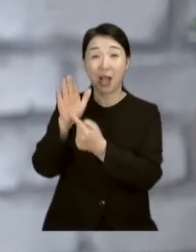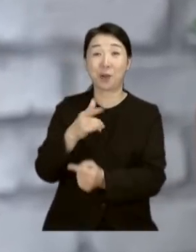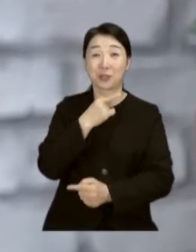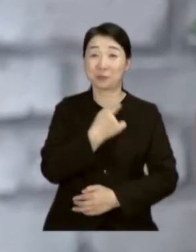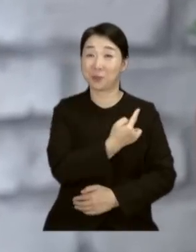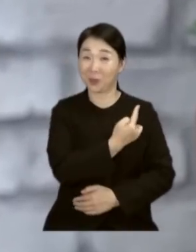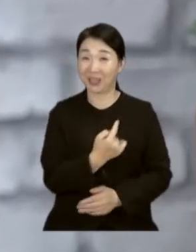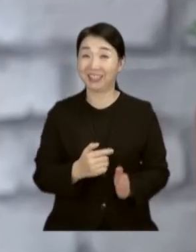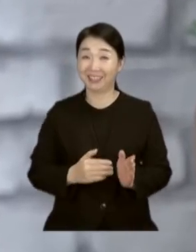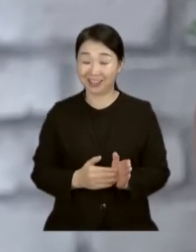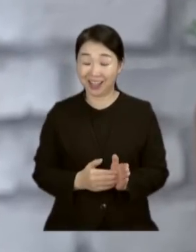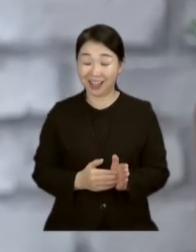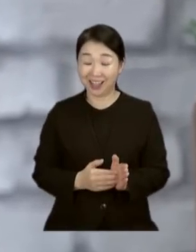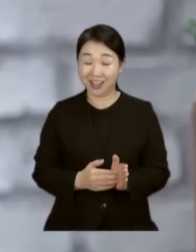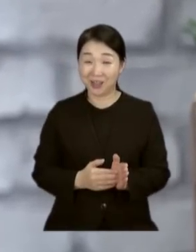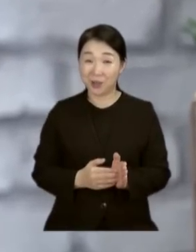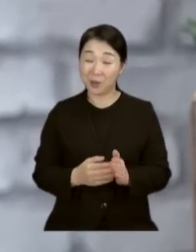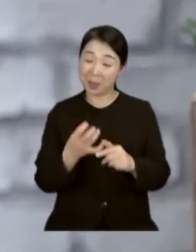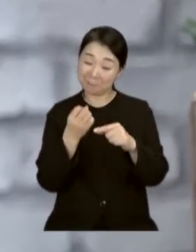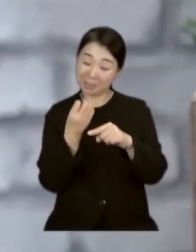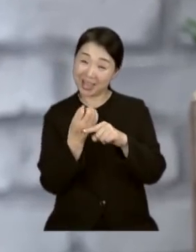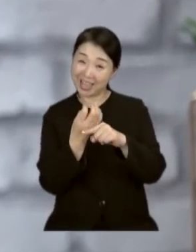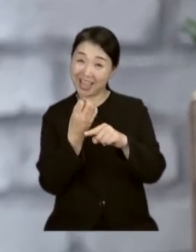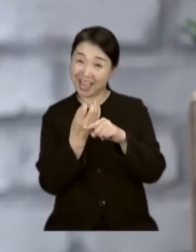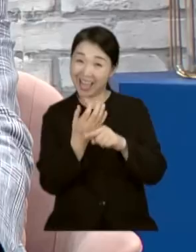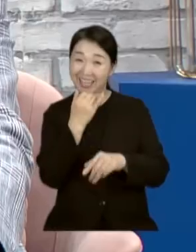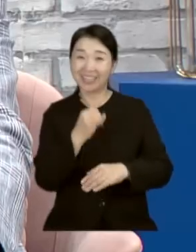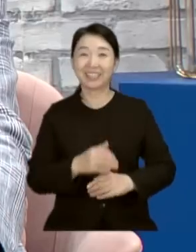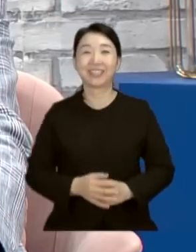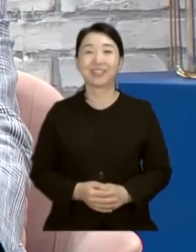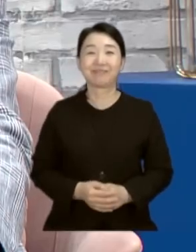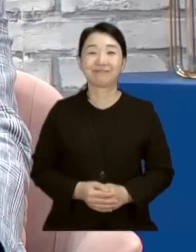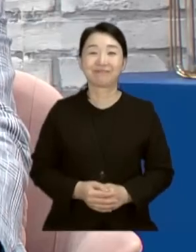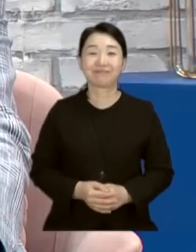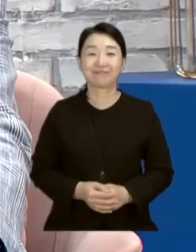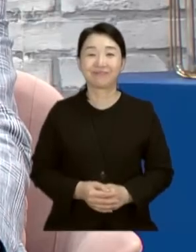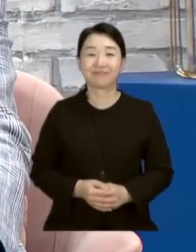오늘 나오셨어요. 네. 주얼리처럼 반짝반짝했습니다.